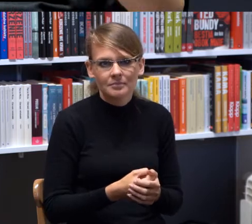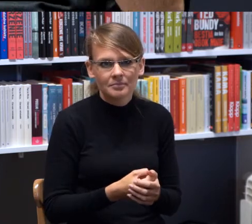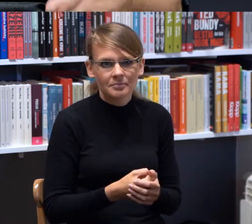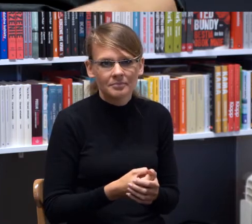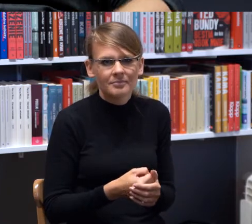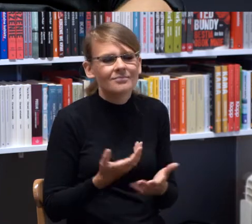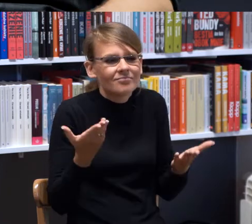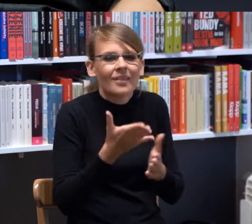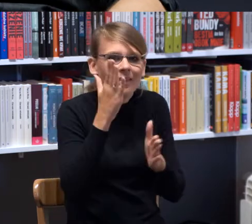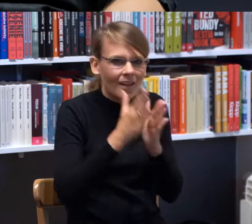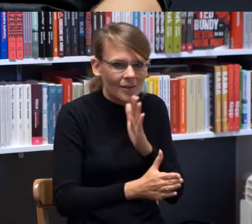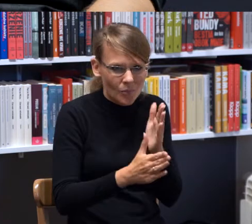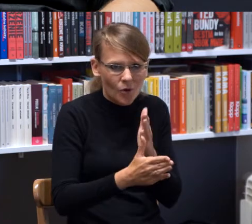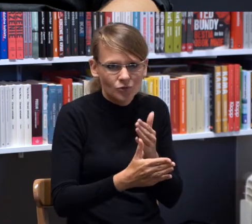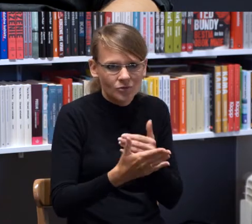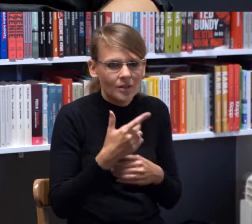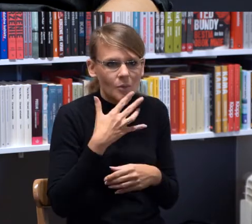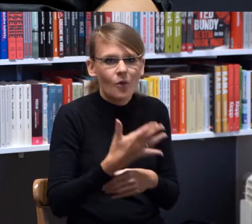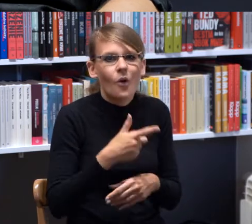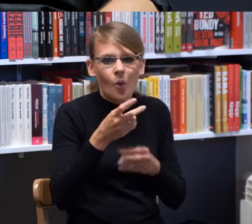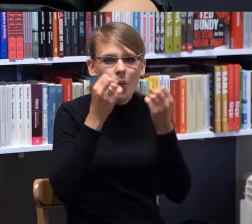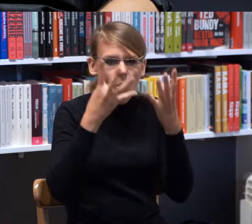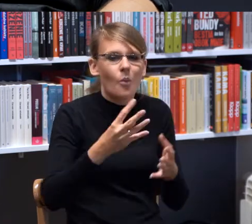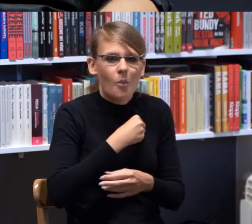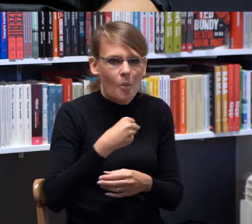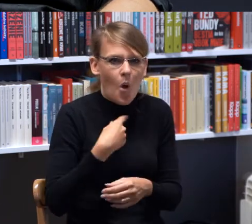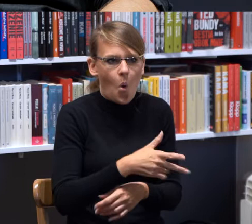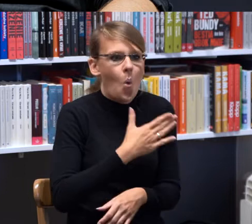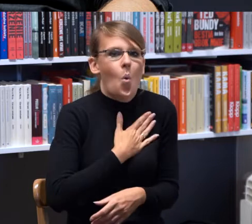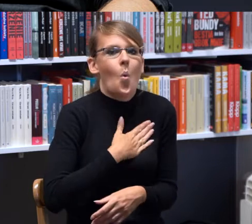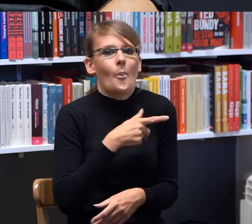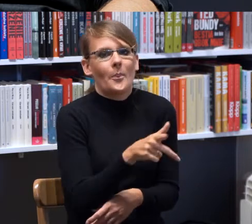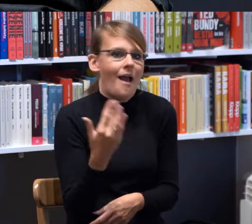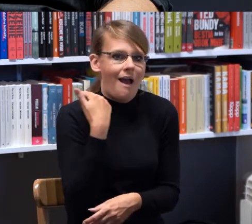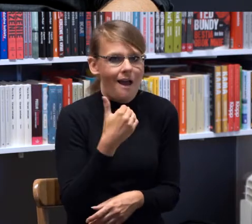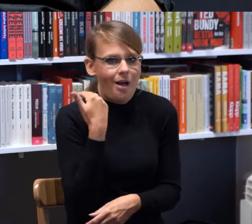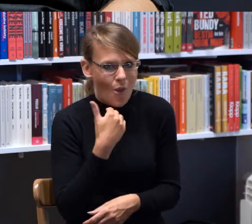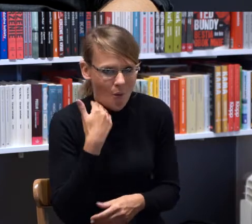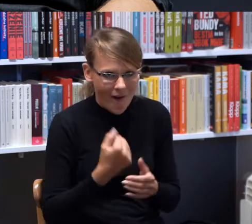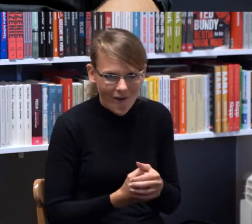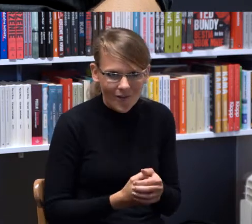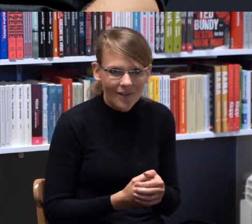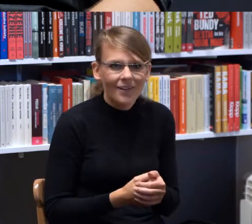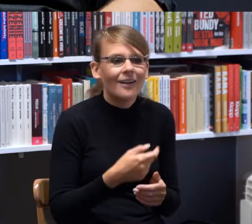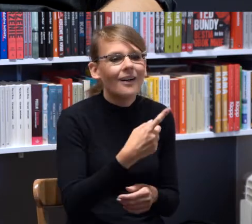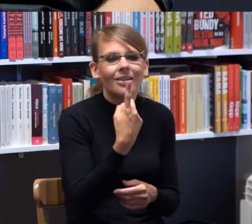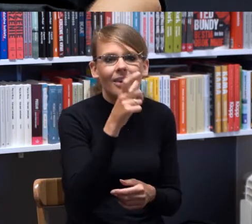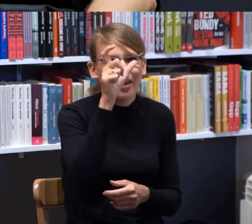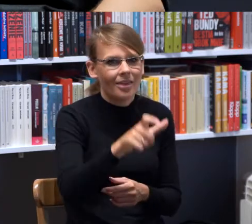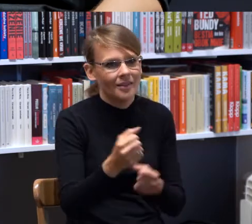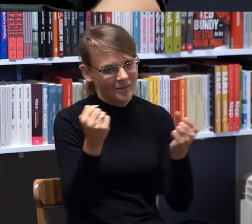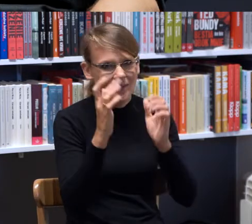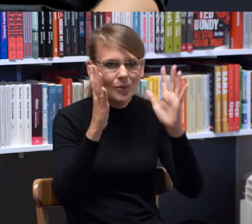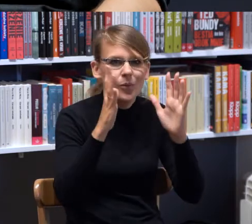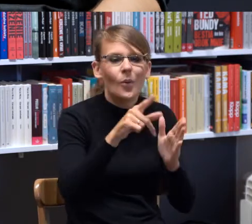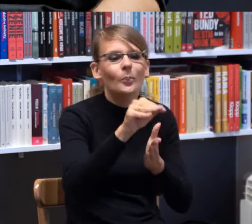tak mówiąc najprościej, że kultura polska lubi pijaczków, nie? Lubi alkoholików. Jeden z najbardziej fetowanych